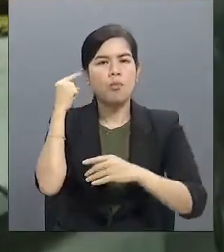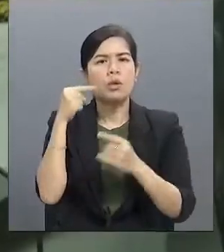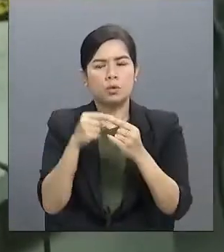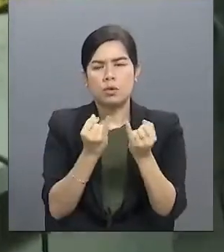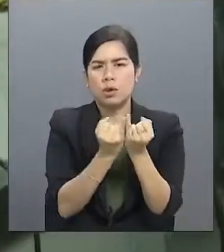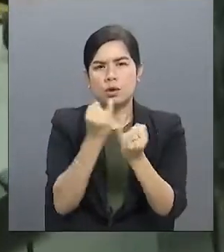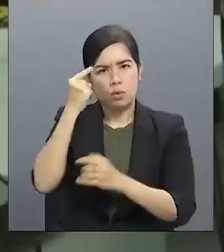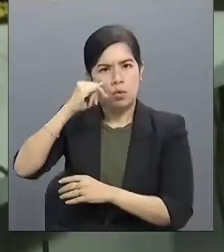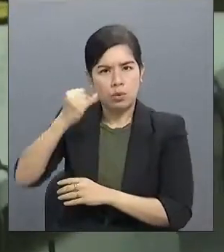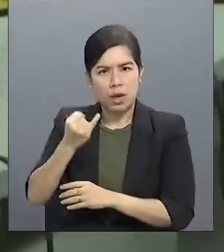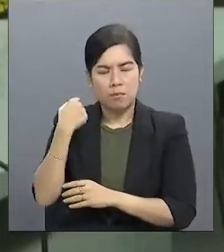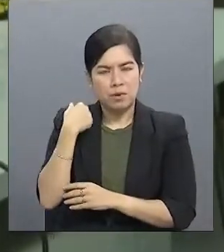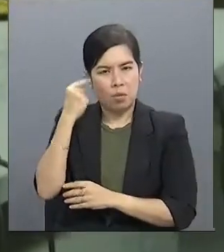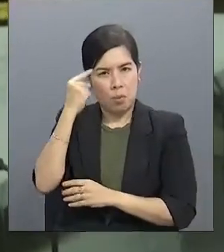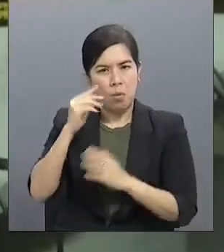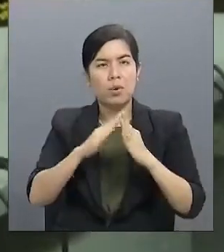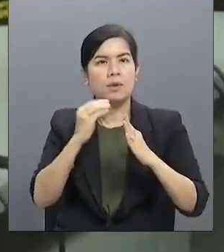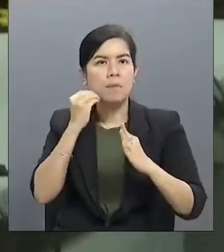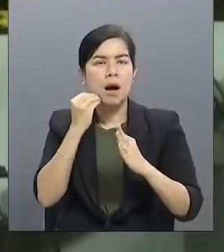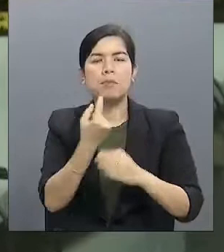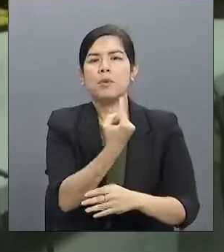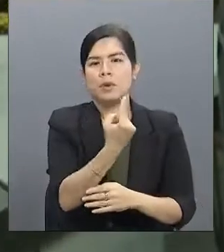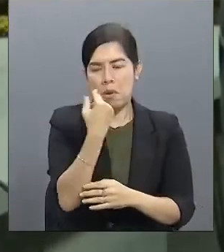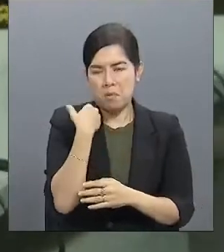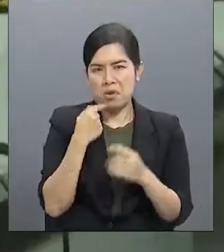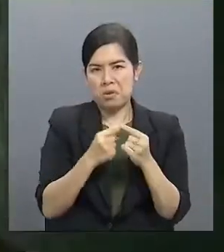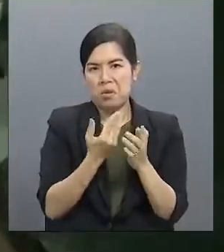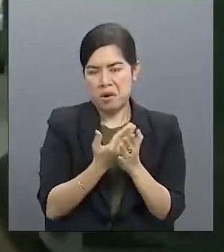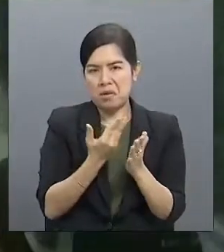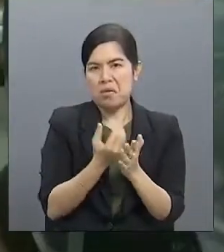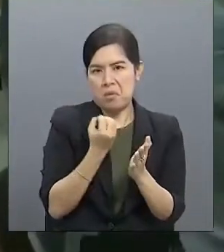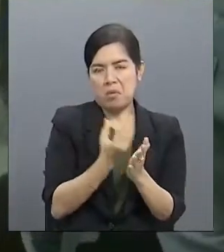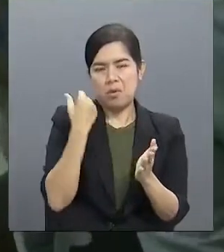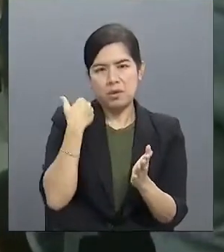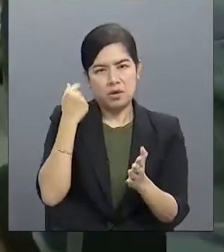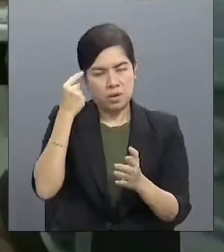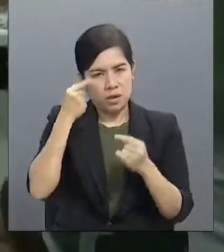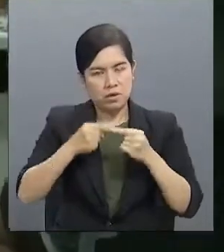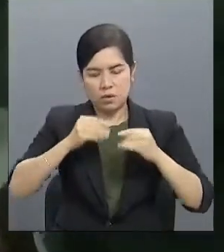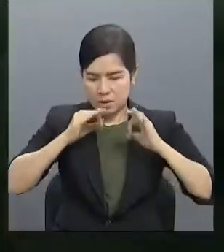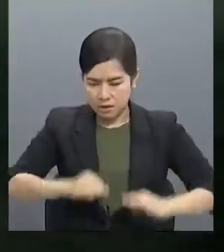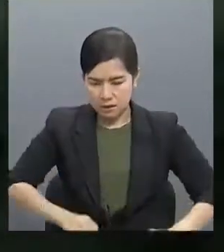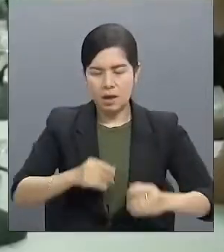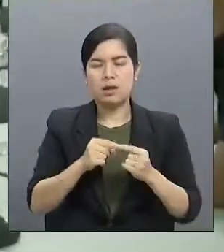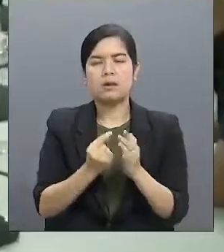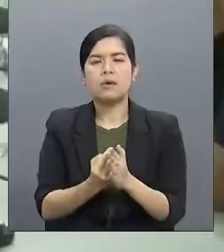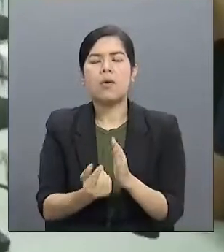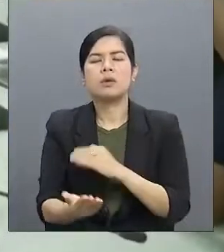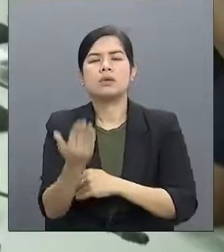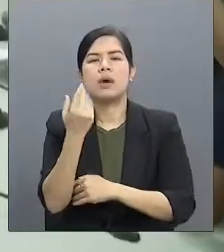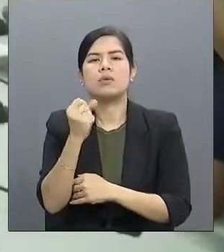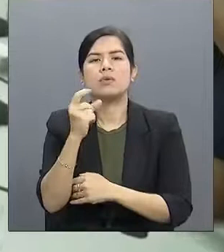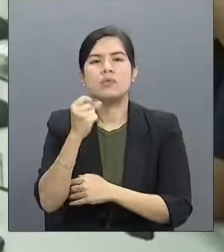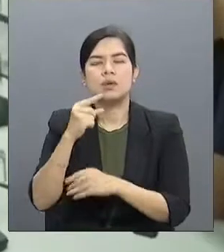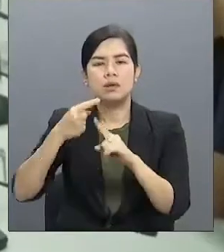าผู้เสียชีวิตอยู่ลำพังคนเดียวมีทรัพย์สินสมบัติพอสมควรจึงได้ตัดสินใจก่อเหตุในครั้งนี้ตั้งแต่ช่วงเช้าวันที่11ตุลาคมที่ผ่านม